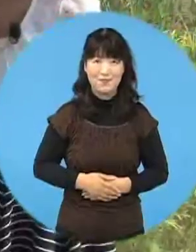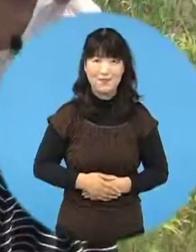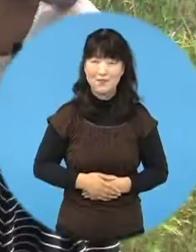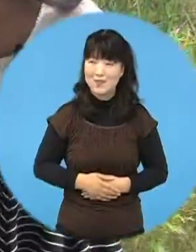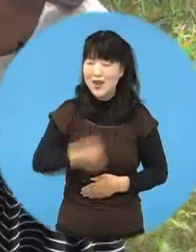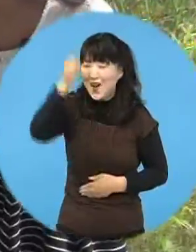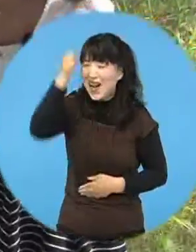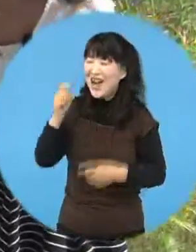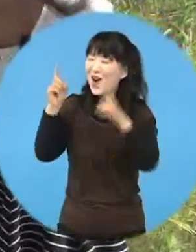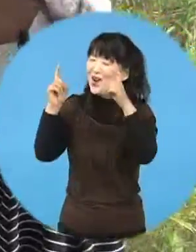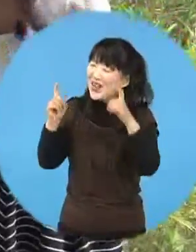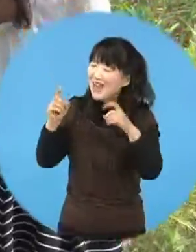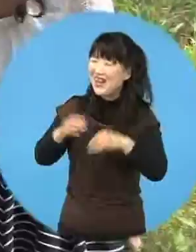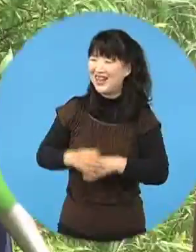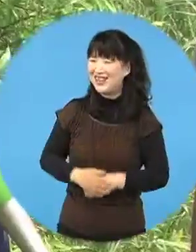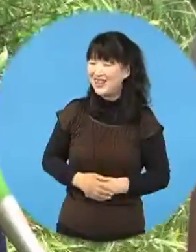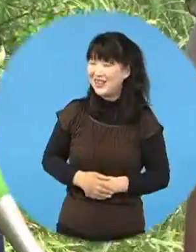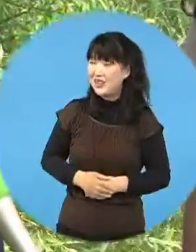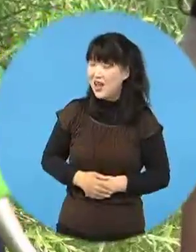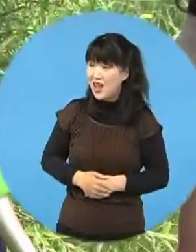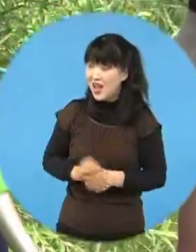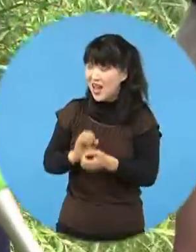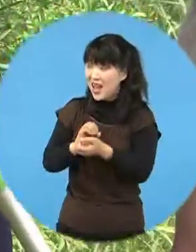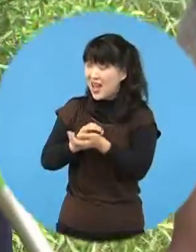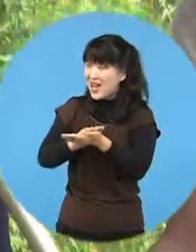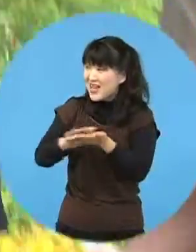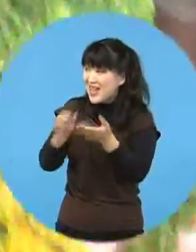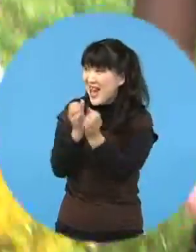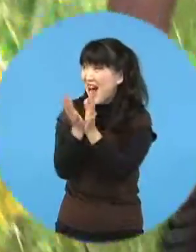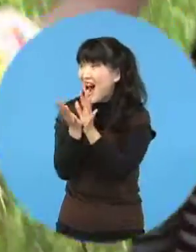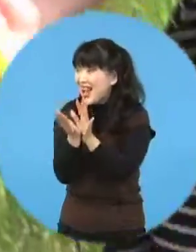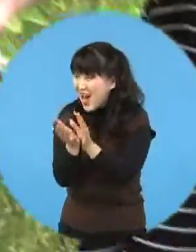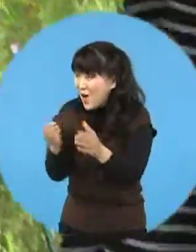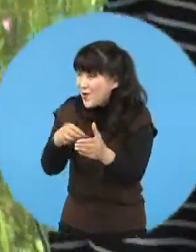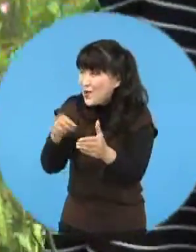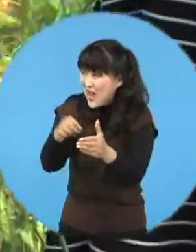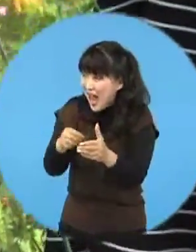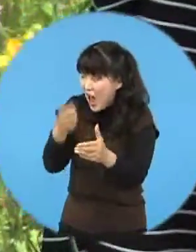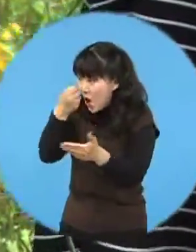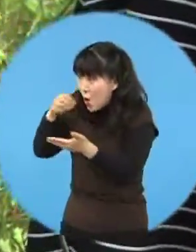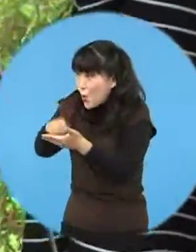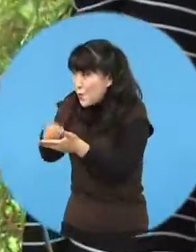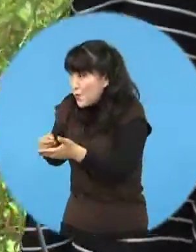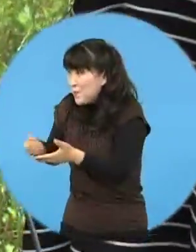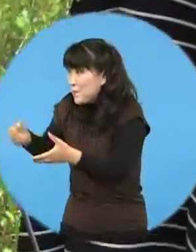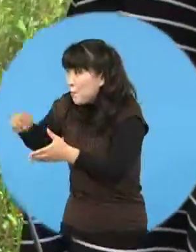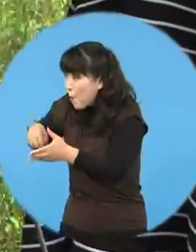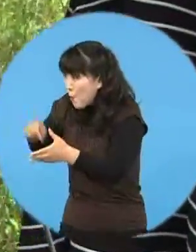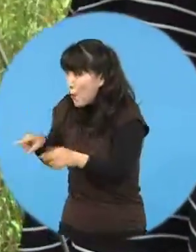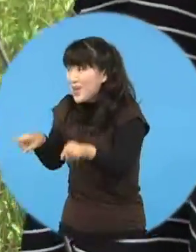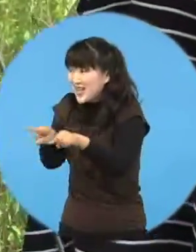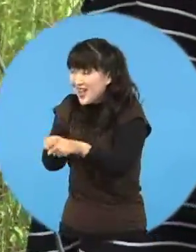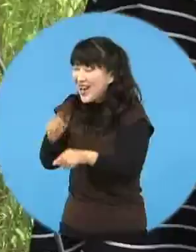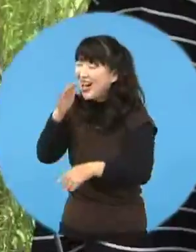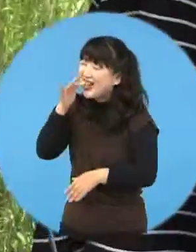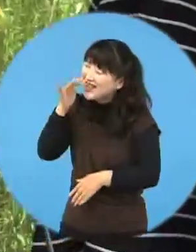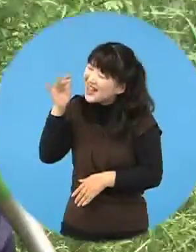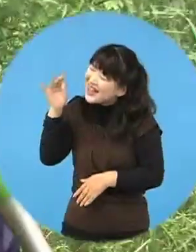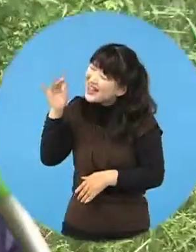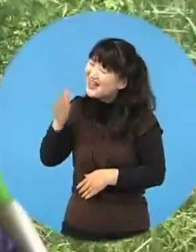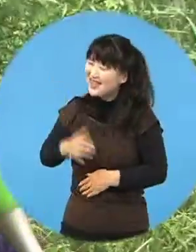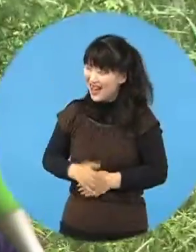おはようございます。すごい綺麗なお花も摘みながら、 そう、ゴミも拾って、だから綺麗だったから ね、 すごく素敵です